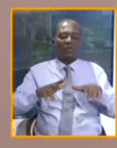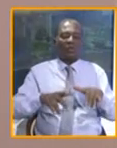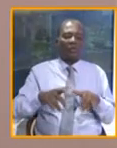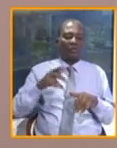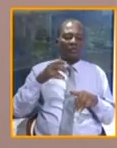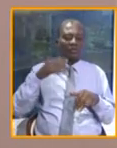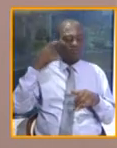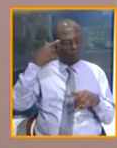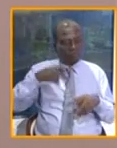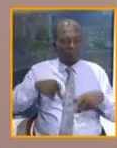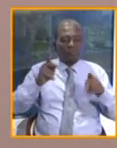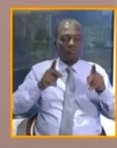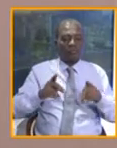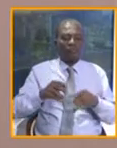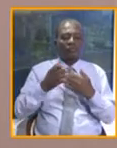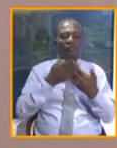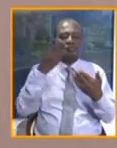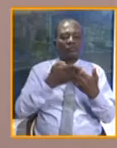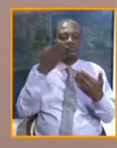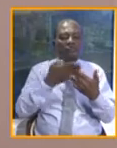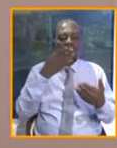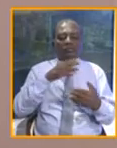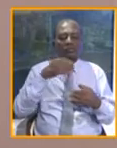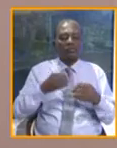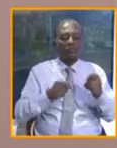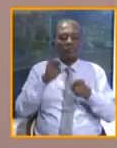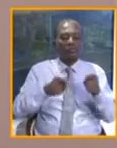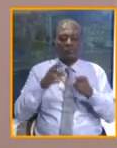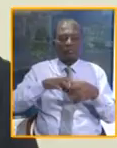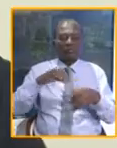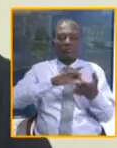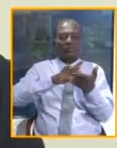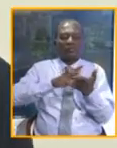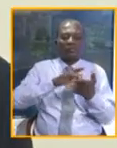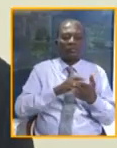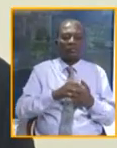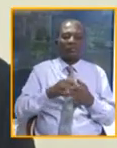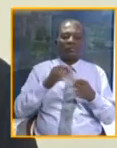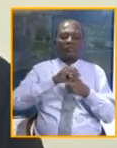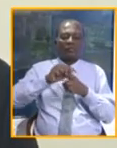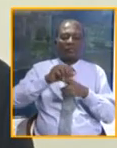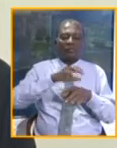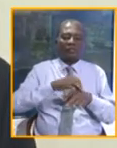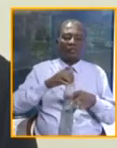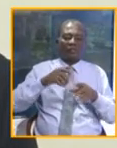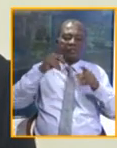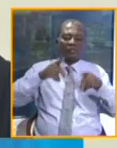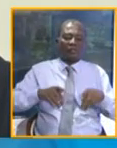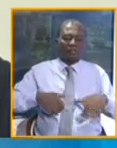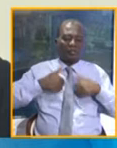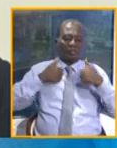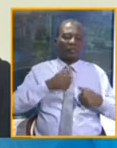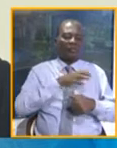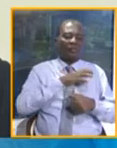chaîne d'approvisionnement, pour permettre donc de faciliter tout ce qui est la gestion donc du médicament. La formation des agents de santé